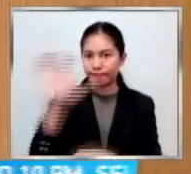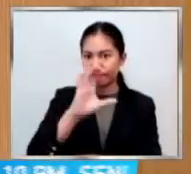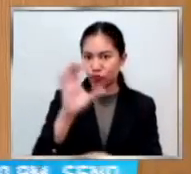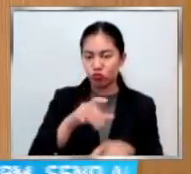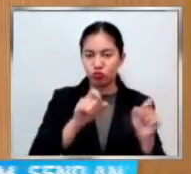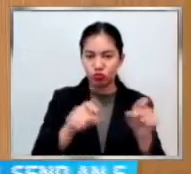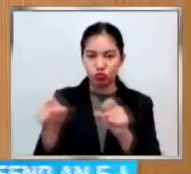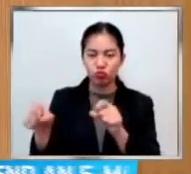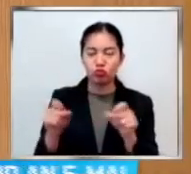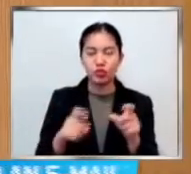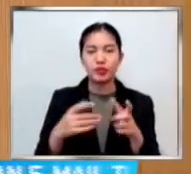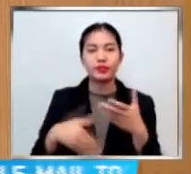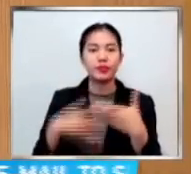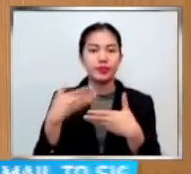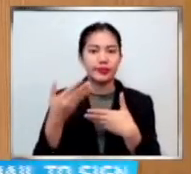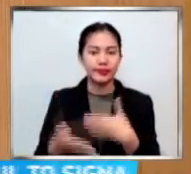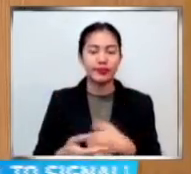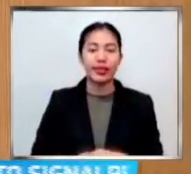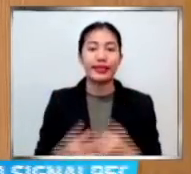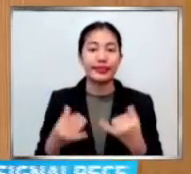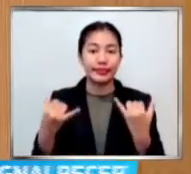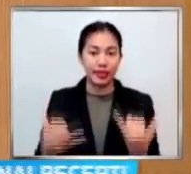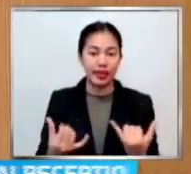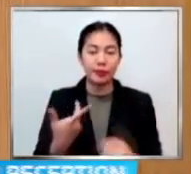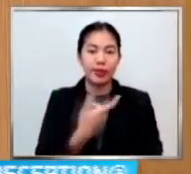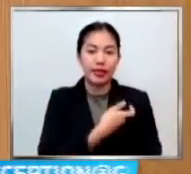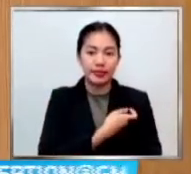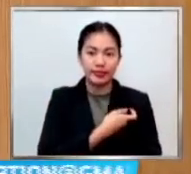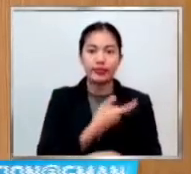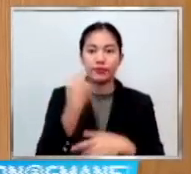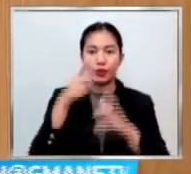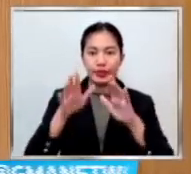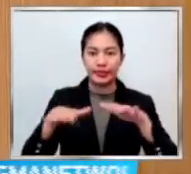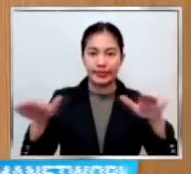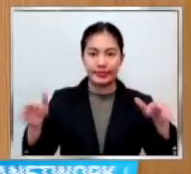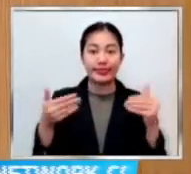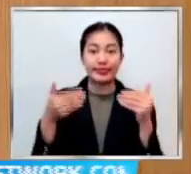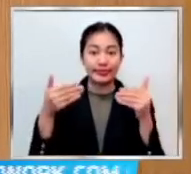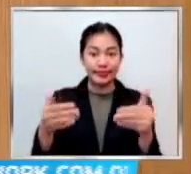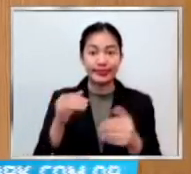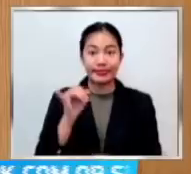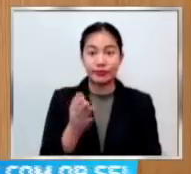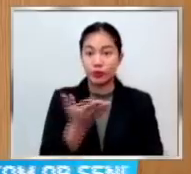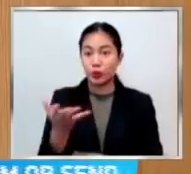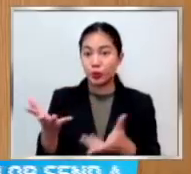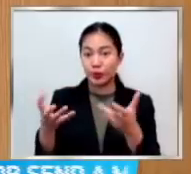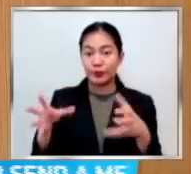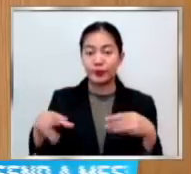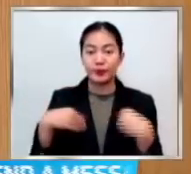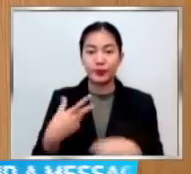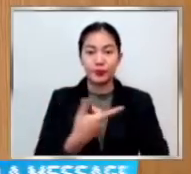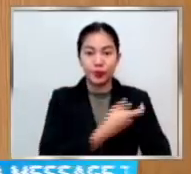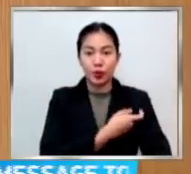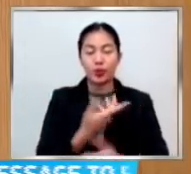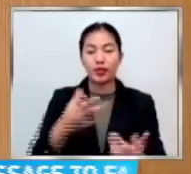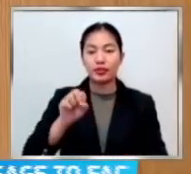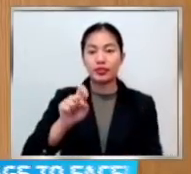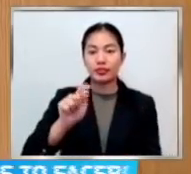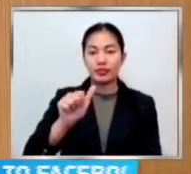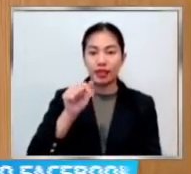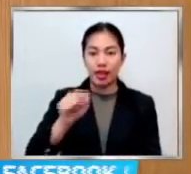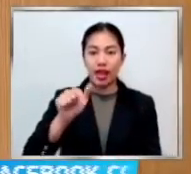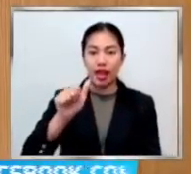Samantala, tuloy po ang COVID vaccination sa mga minor de edad. Yung mga gusto hong magpabakuna sa Santa Ana Hospital sa Maynila, maagang